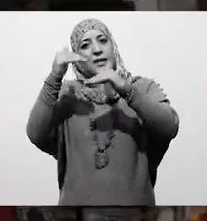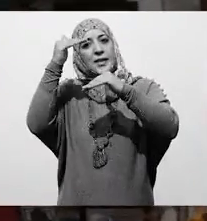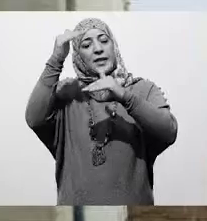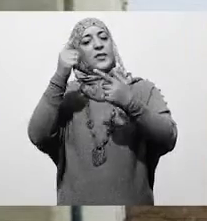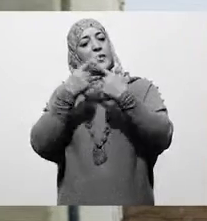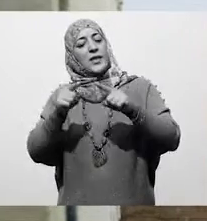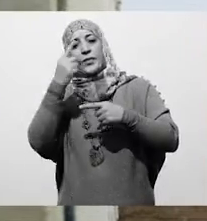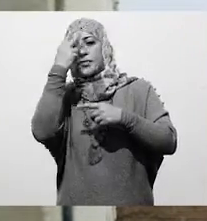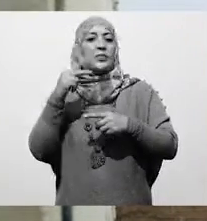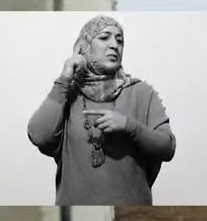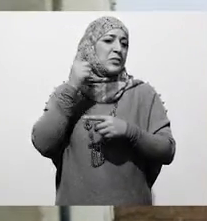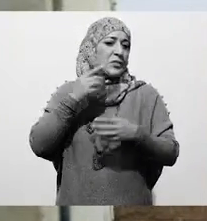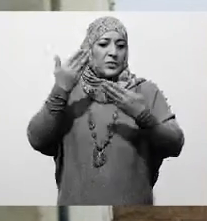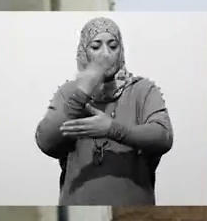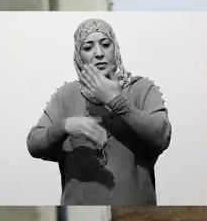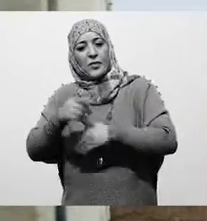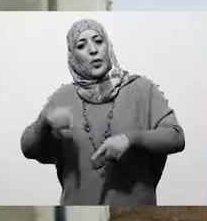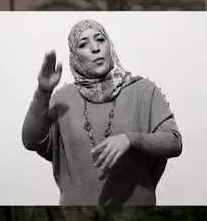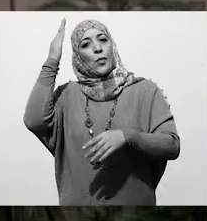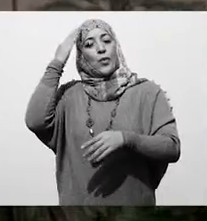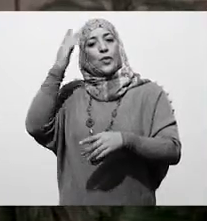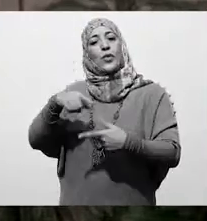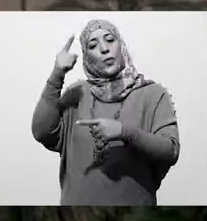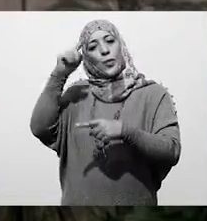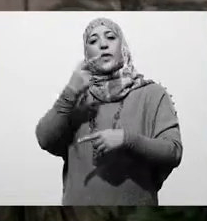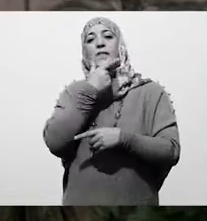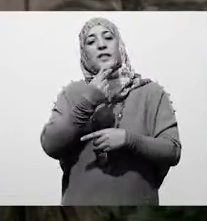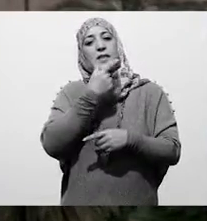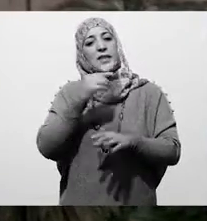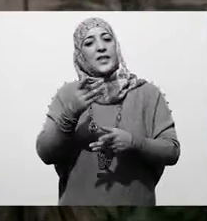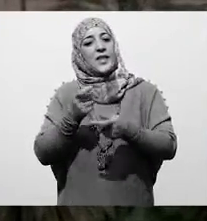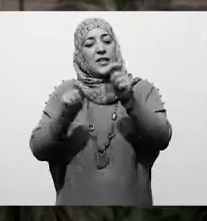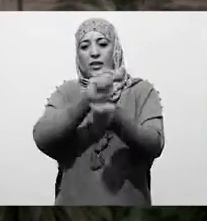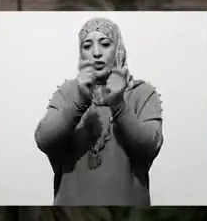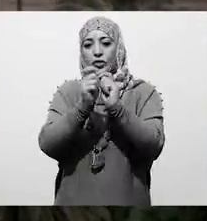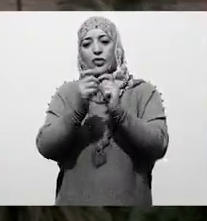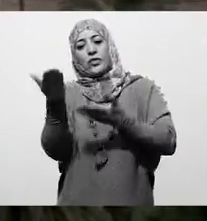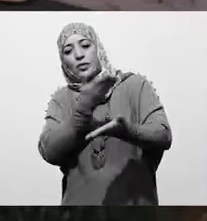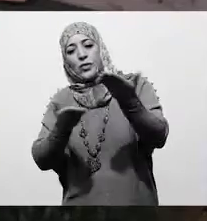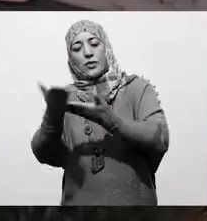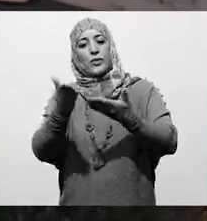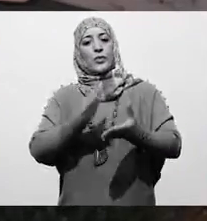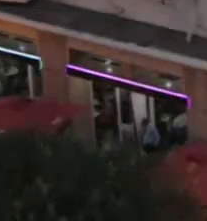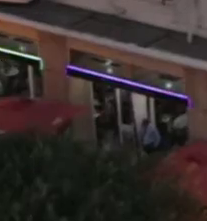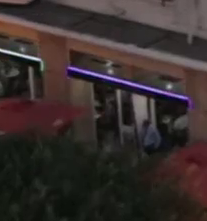de handicap pour ces associations, pour qu'elles puissent se faire connaître et pour faciliter les échanges entre elles.